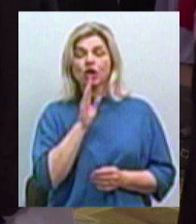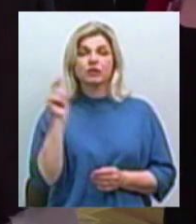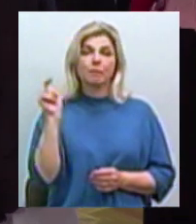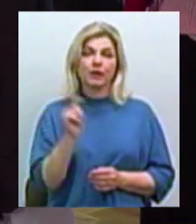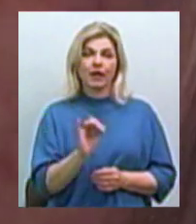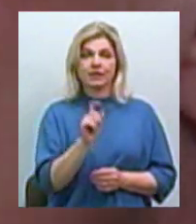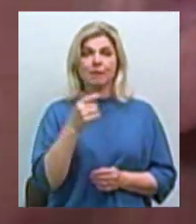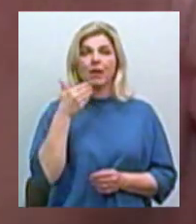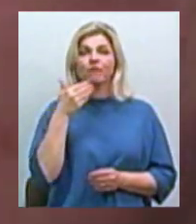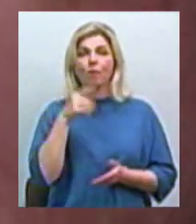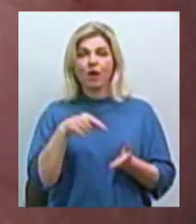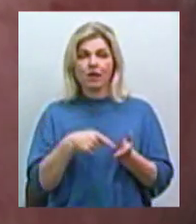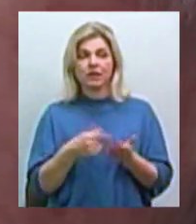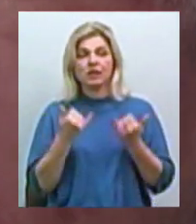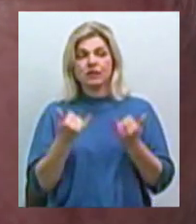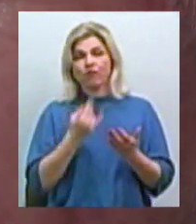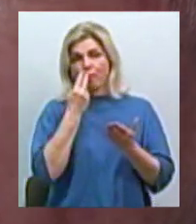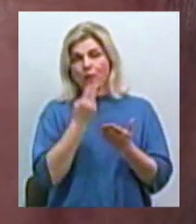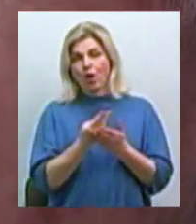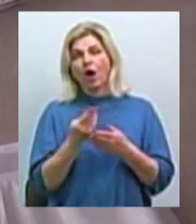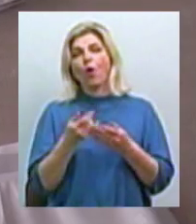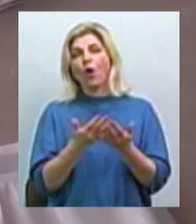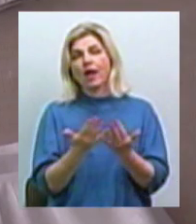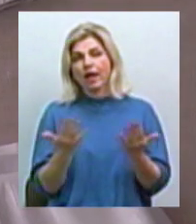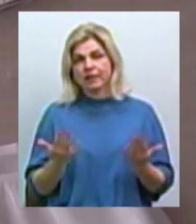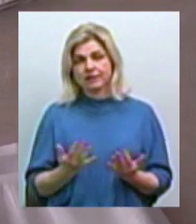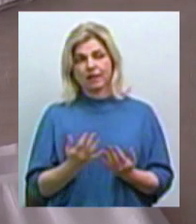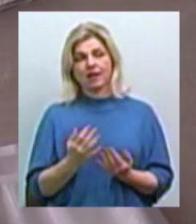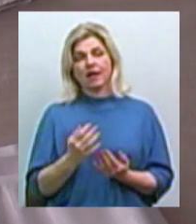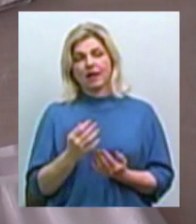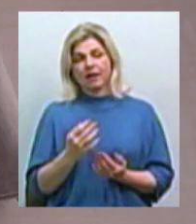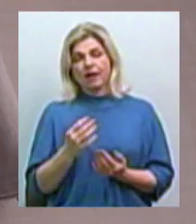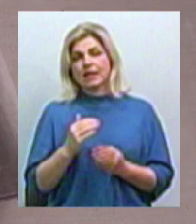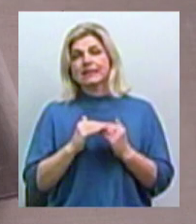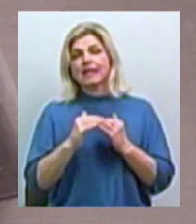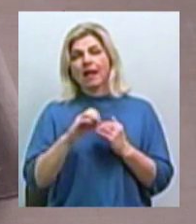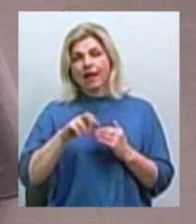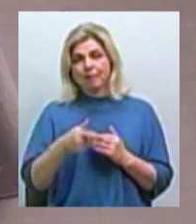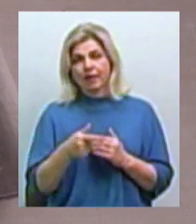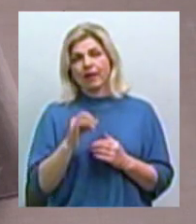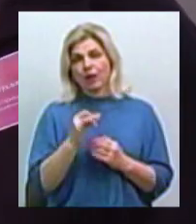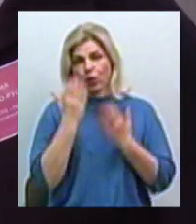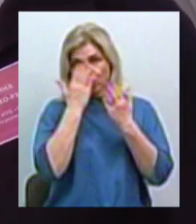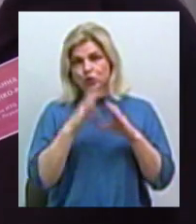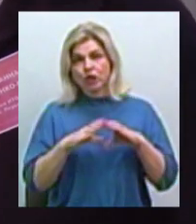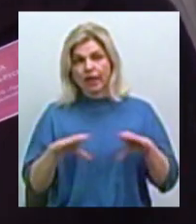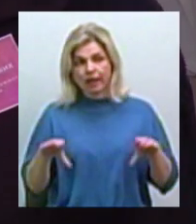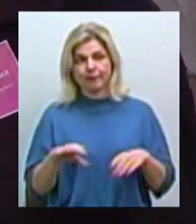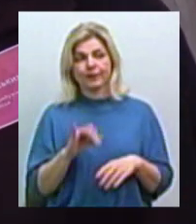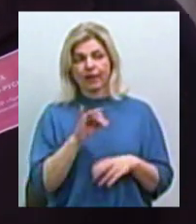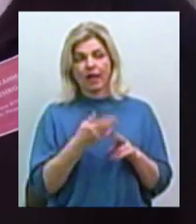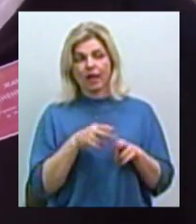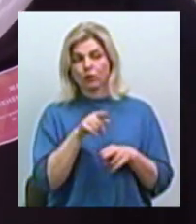Первомайська. Сьогодні представляє частину колекції, символи і барви Трипільського степу, а також рушники. Ось цю